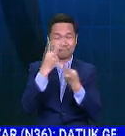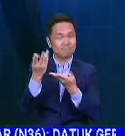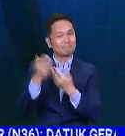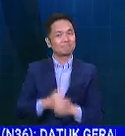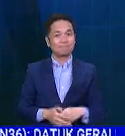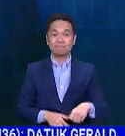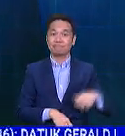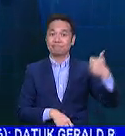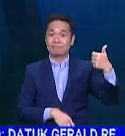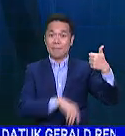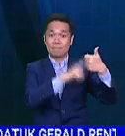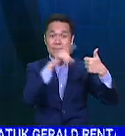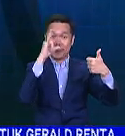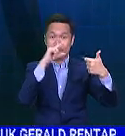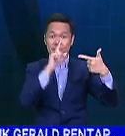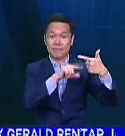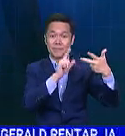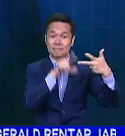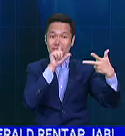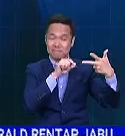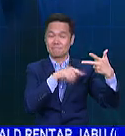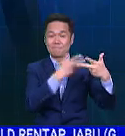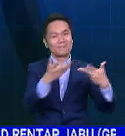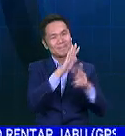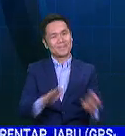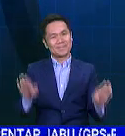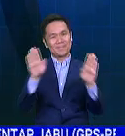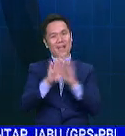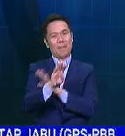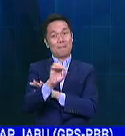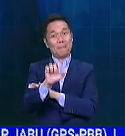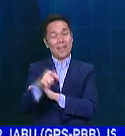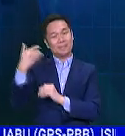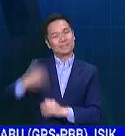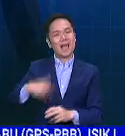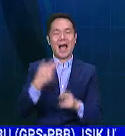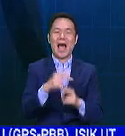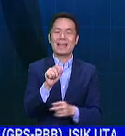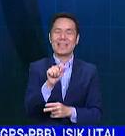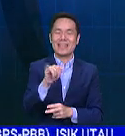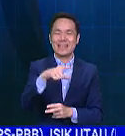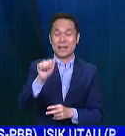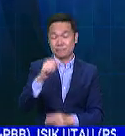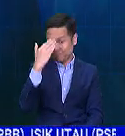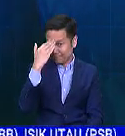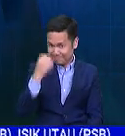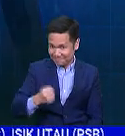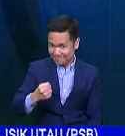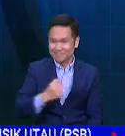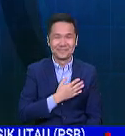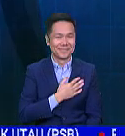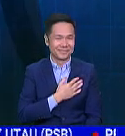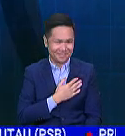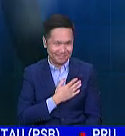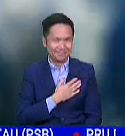kami seperti yang telah tertera di sini sekian dahulu dari jabatan meteorologi Malaysia saya Atikah marziah Assalamualaikum dan salam